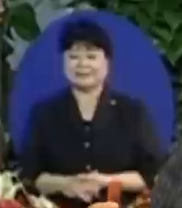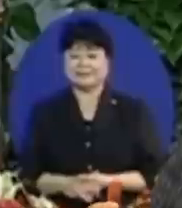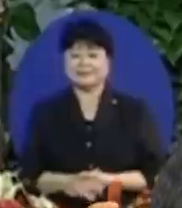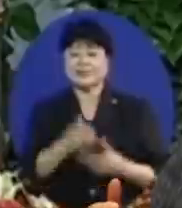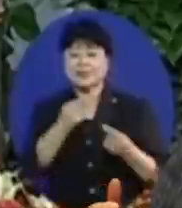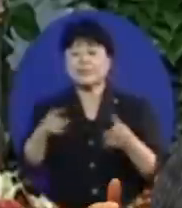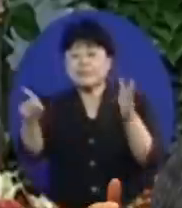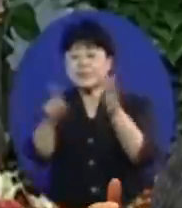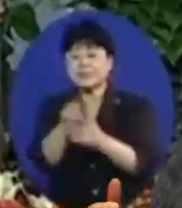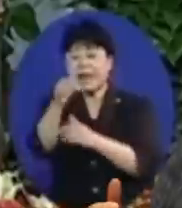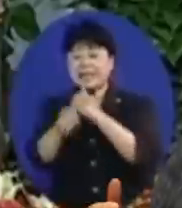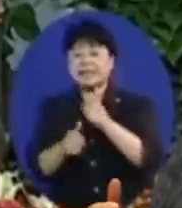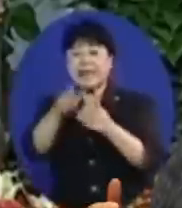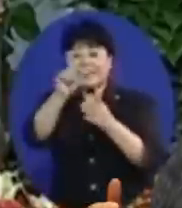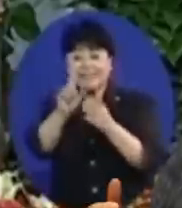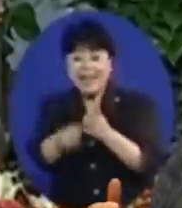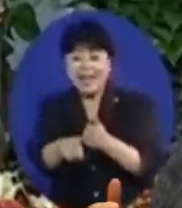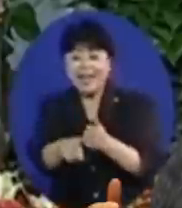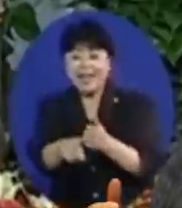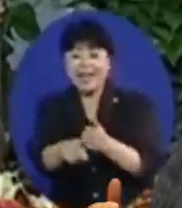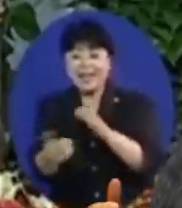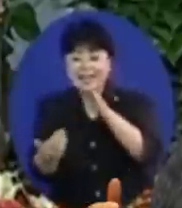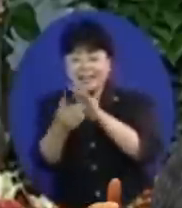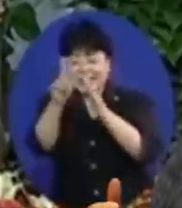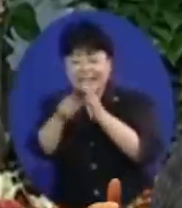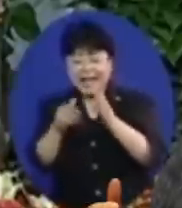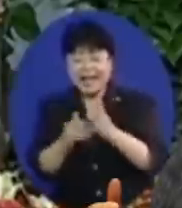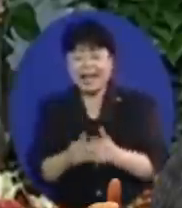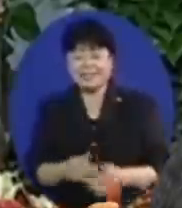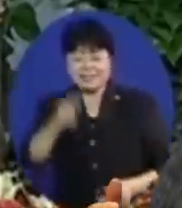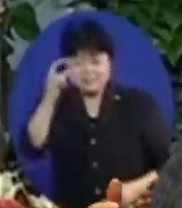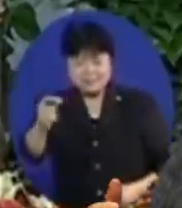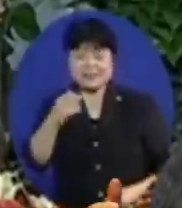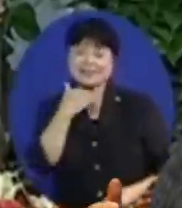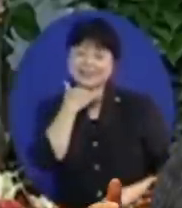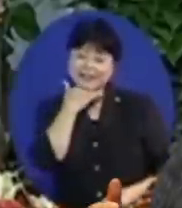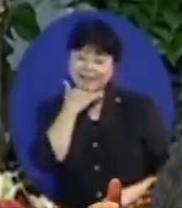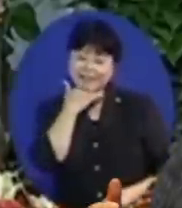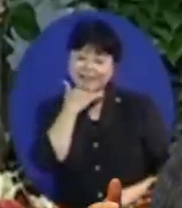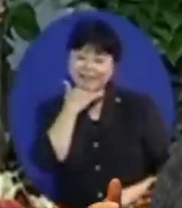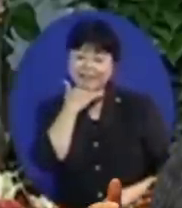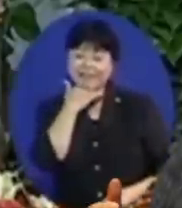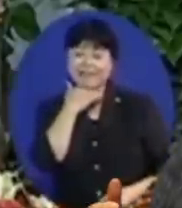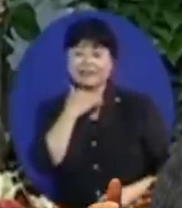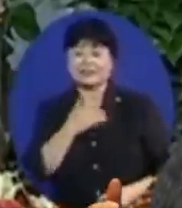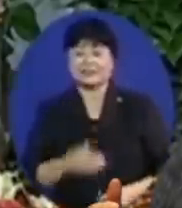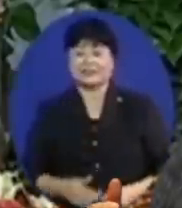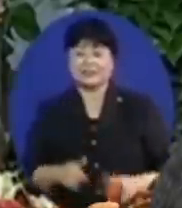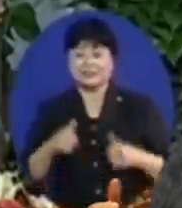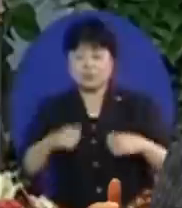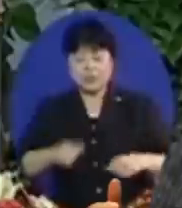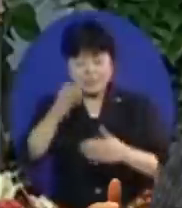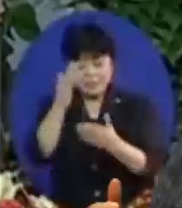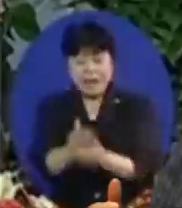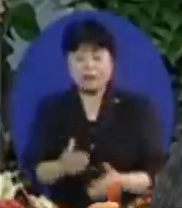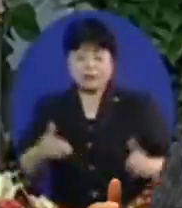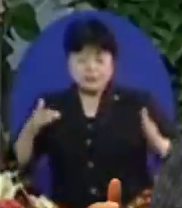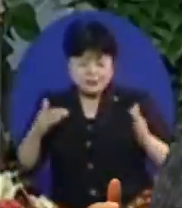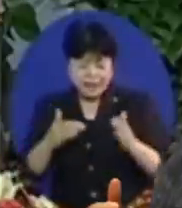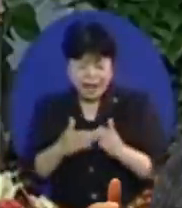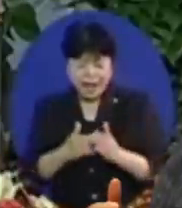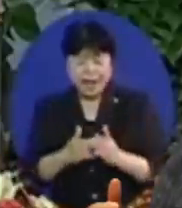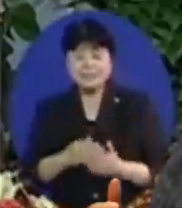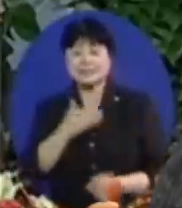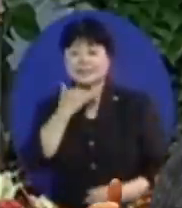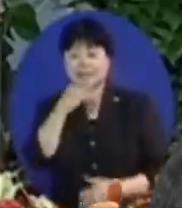이처럼 믿음은 하나님의 때를 이를 때까지 꿋꿋이 기다리는 것입니다. 우리가 도중에 믿음을 포기하지 말고 끝까지 희망을 가지고